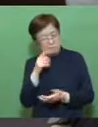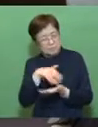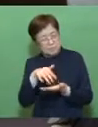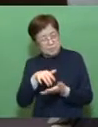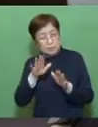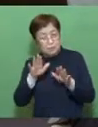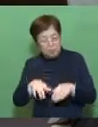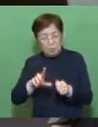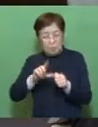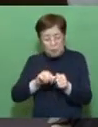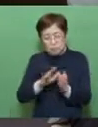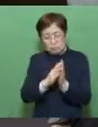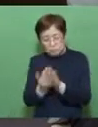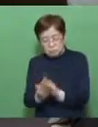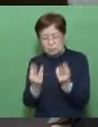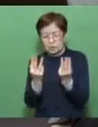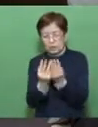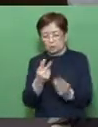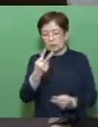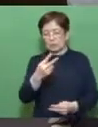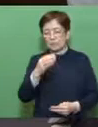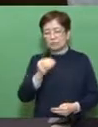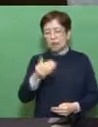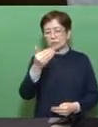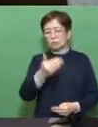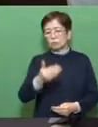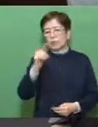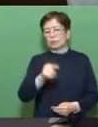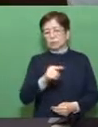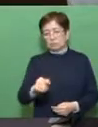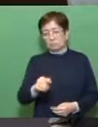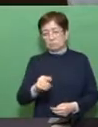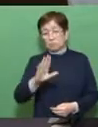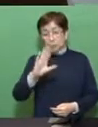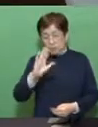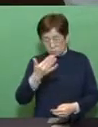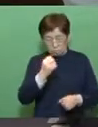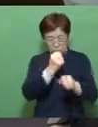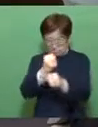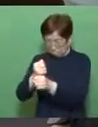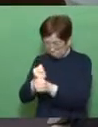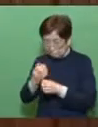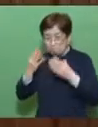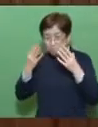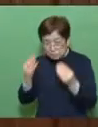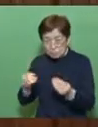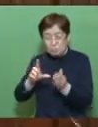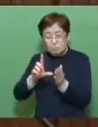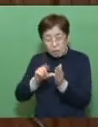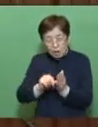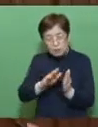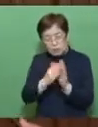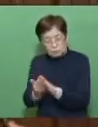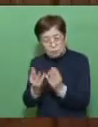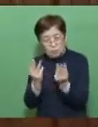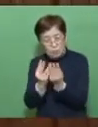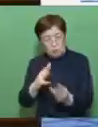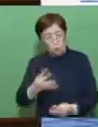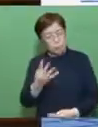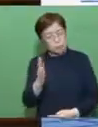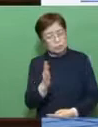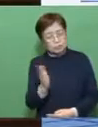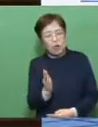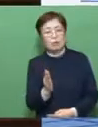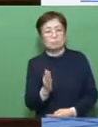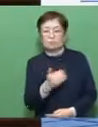方が2万9000円これが400人内外に縮減するえはいそれからあの次